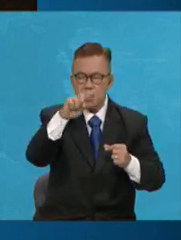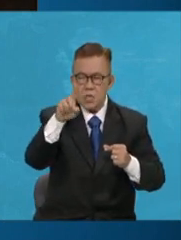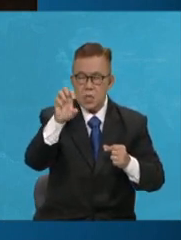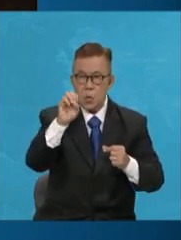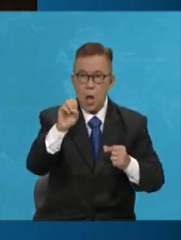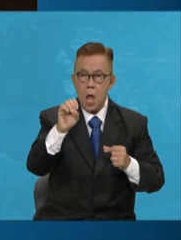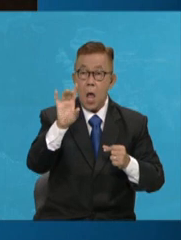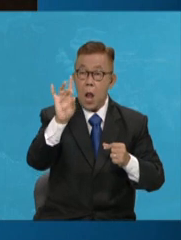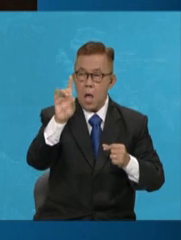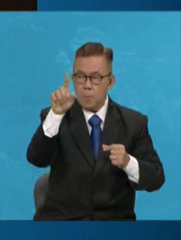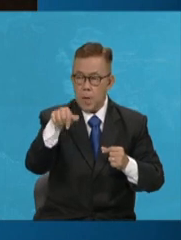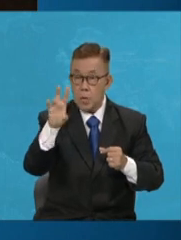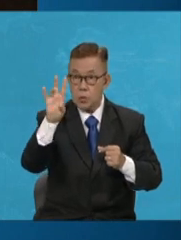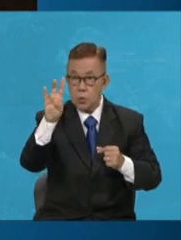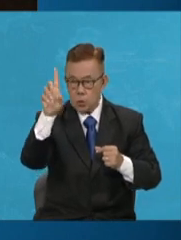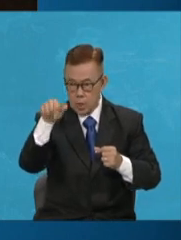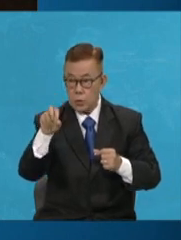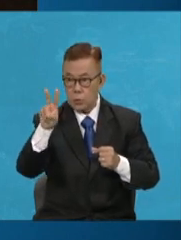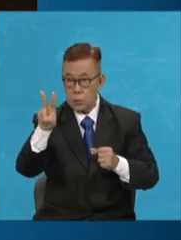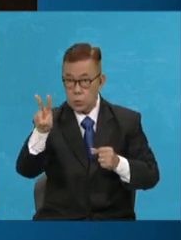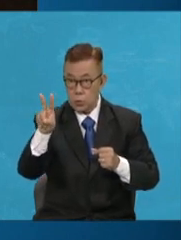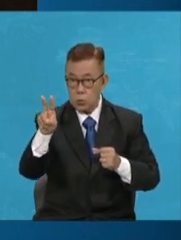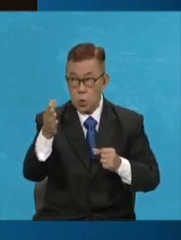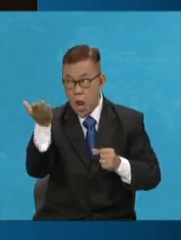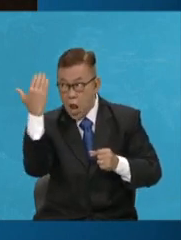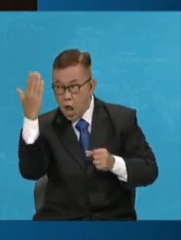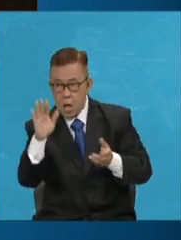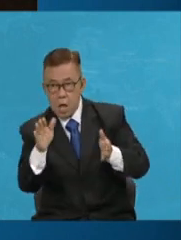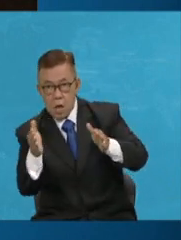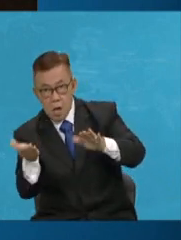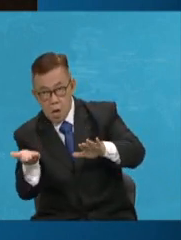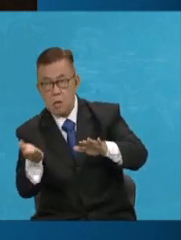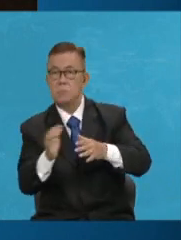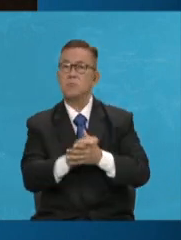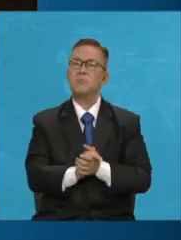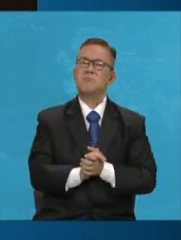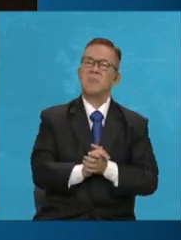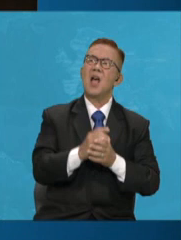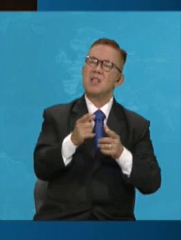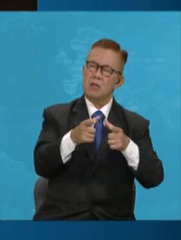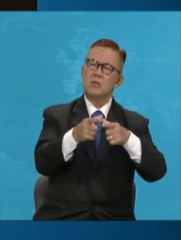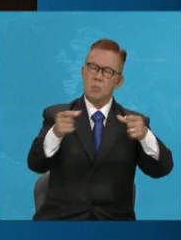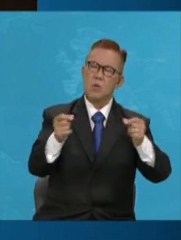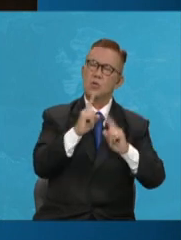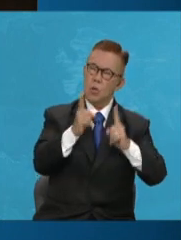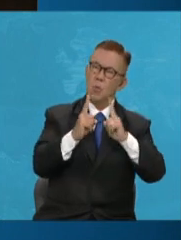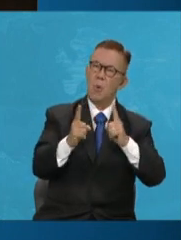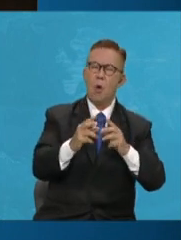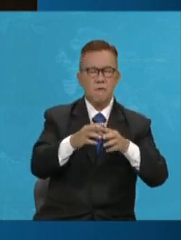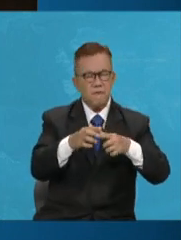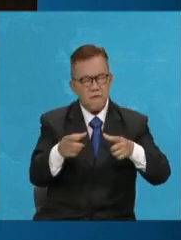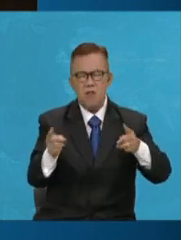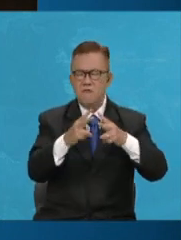pada 8 Juli 2022 tuan yang terutama seterusnya menyatakan penghargaan kerajaan jepun di atas